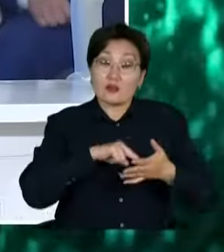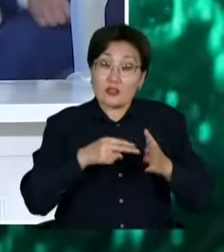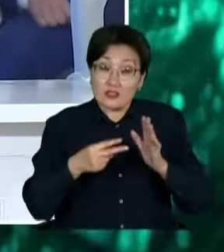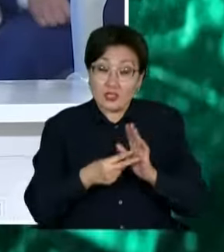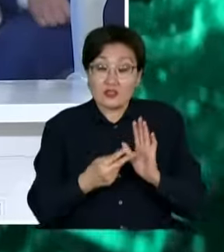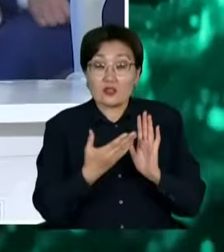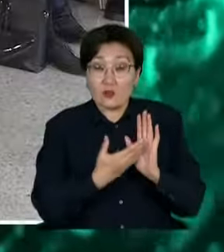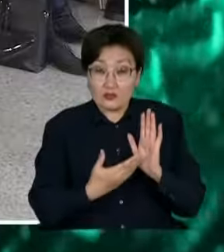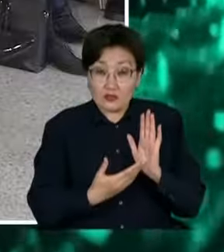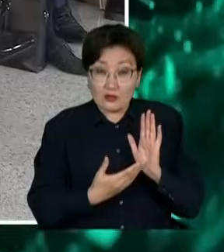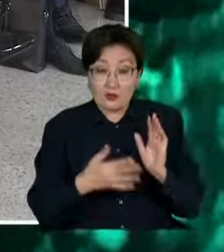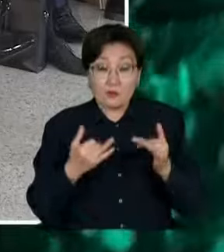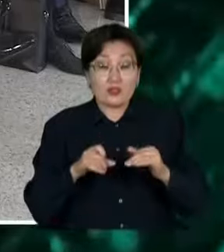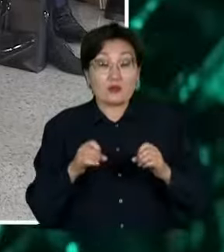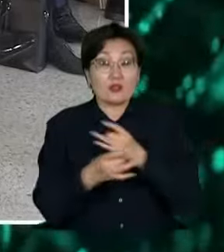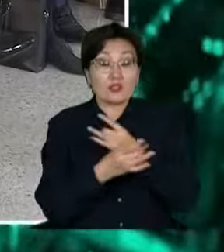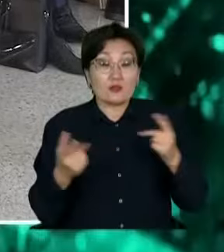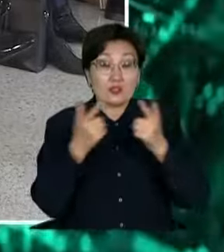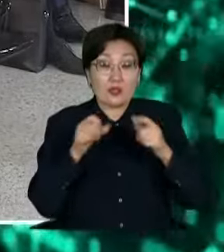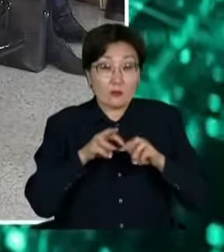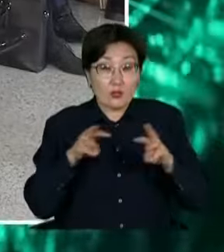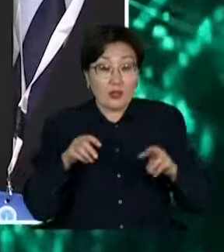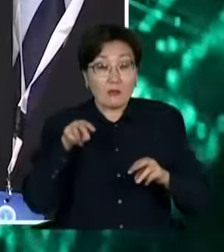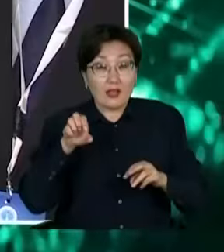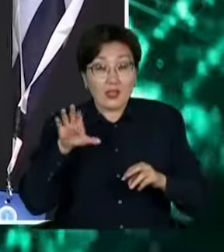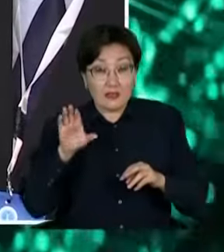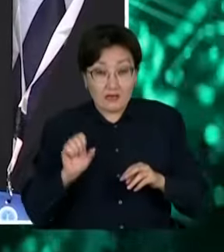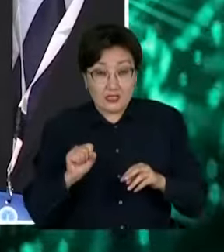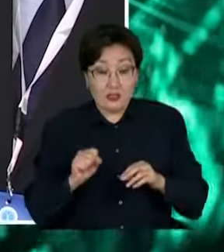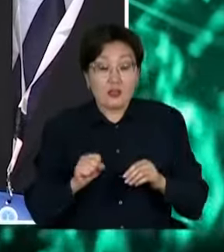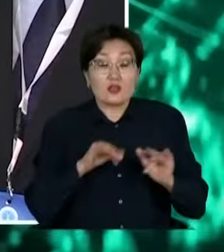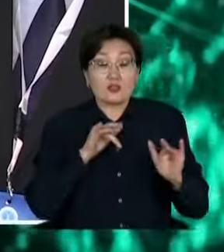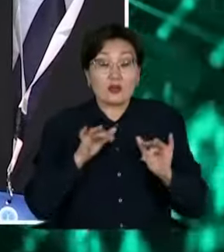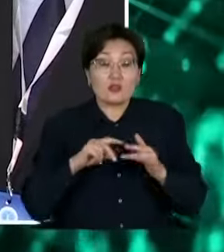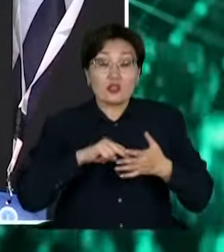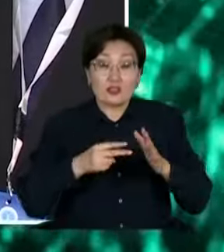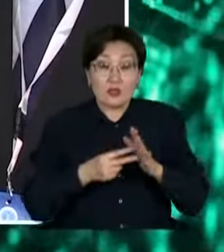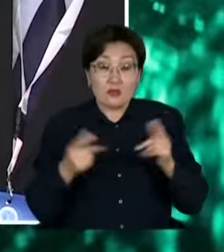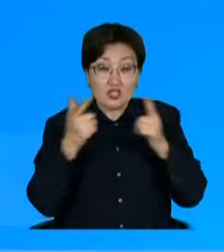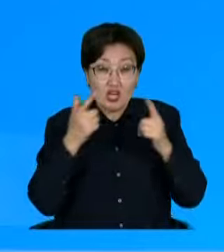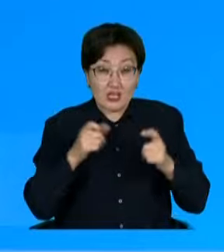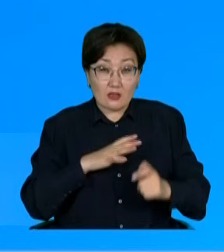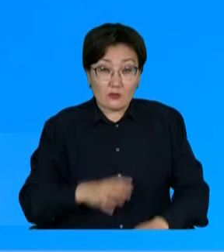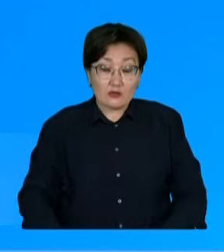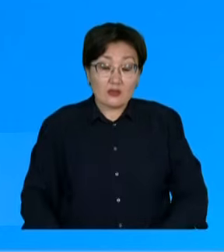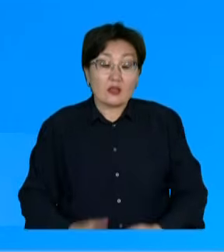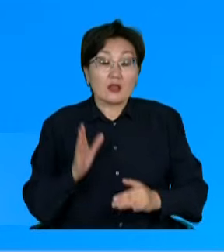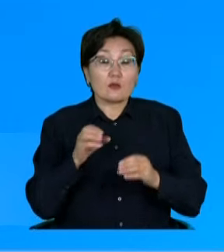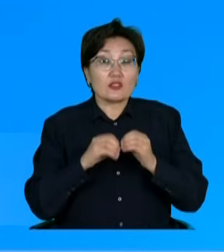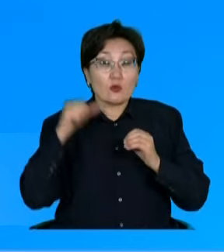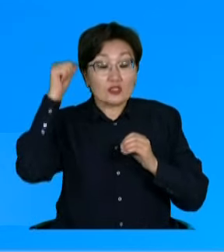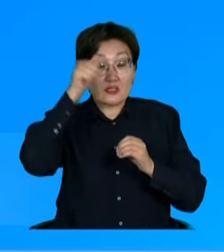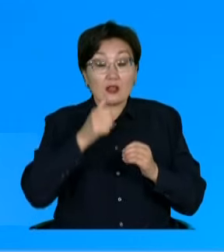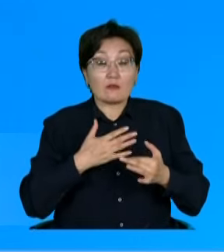мақсаттарын айқындайды. Бүгін мәдениет және ақпарат министрі Аида Балаева іс-шаралар жоспарын жариялады. Алдағы 10 жылдағы